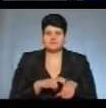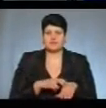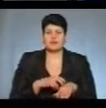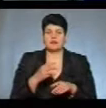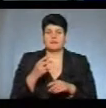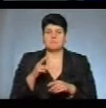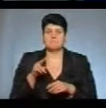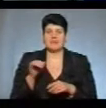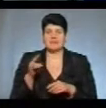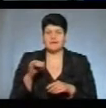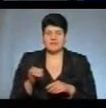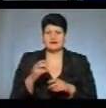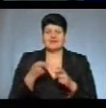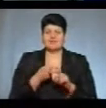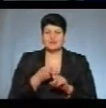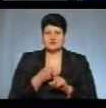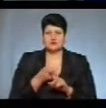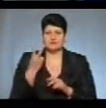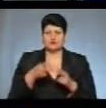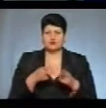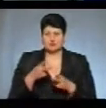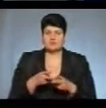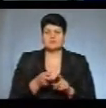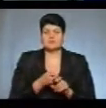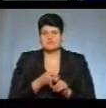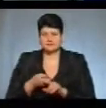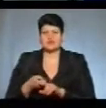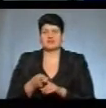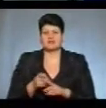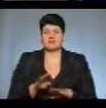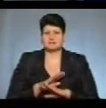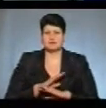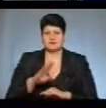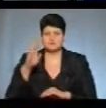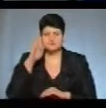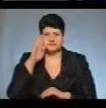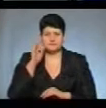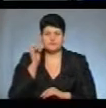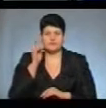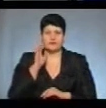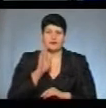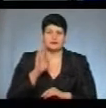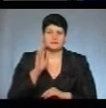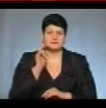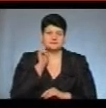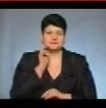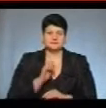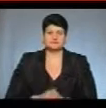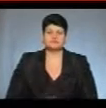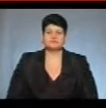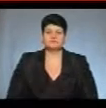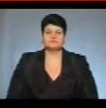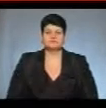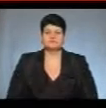2 хірургів з Жидачівської районної лікарні – спричинили смерть 12-річного Романа, розповів Володимир Кулак.